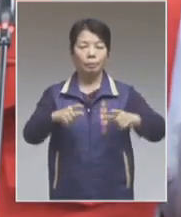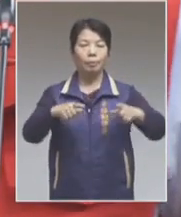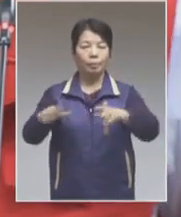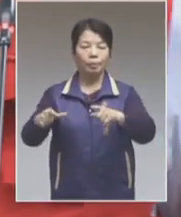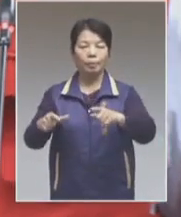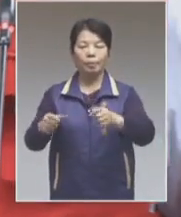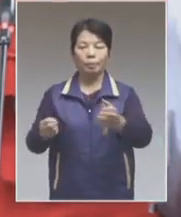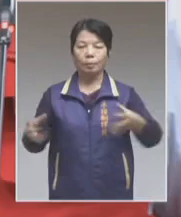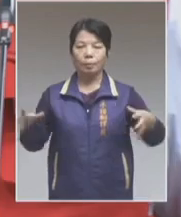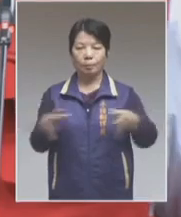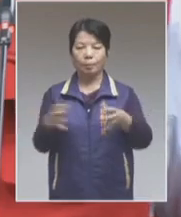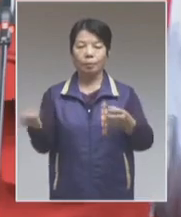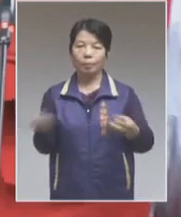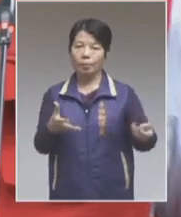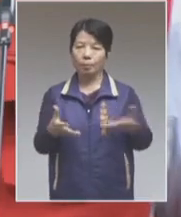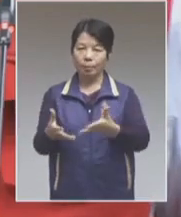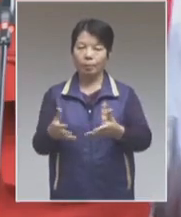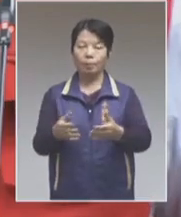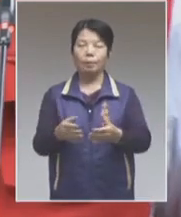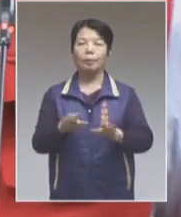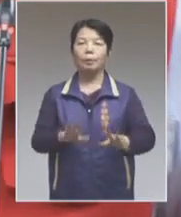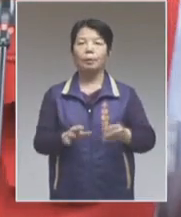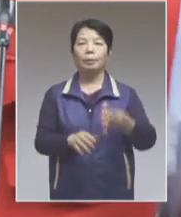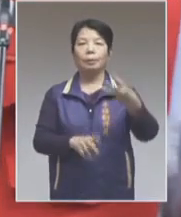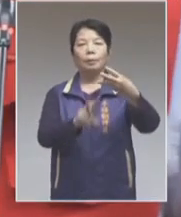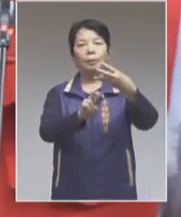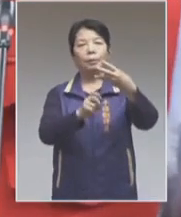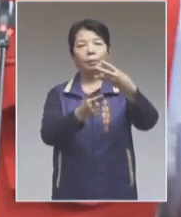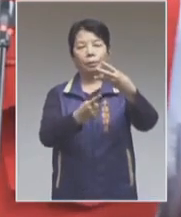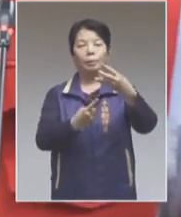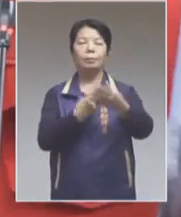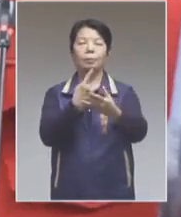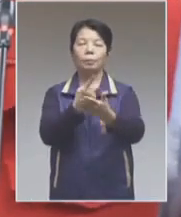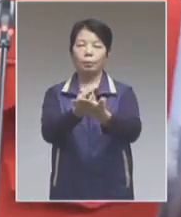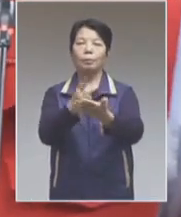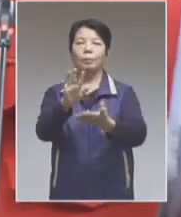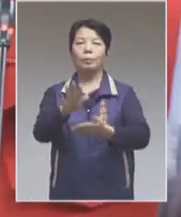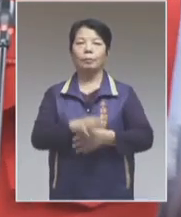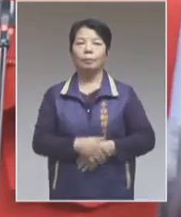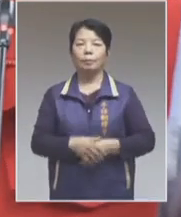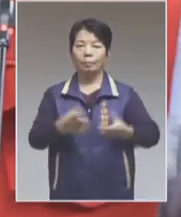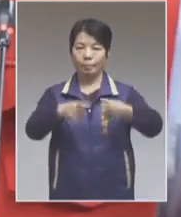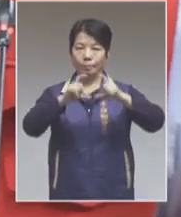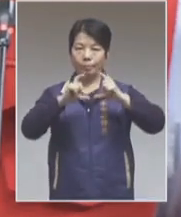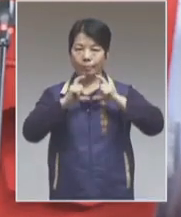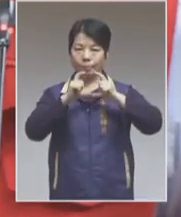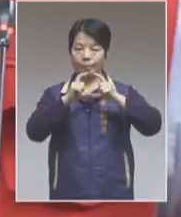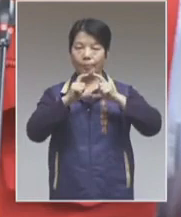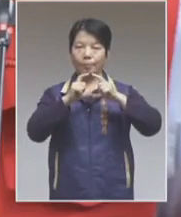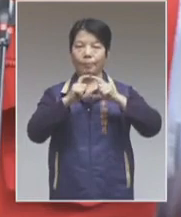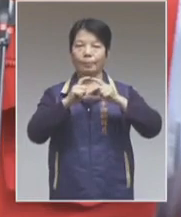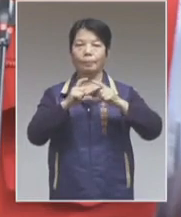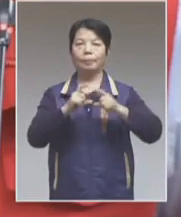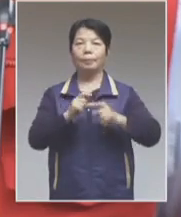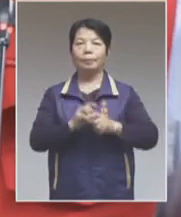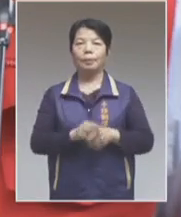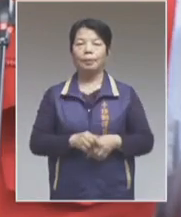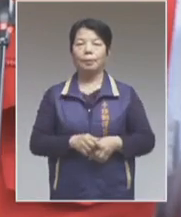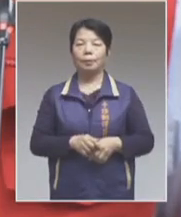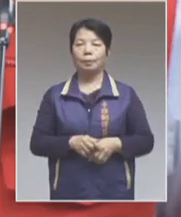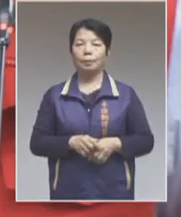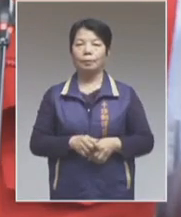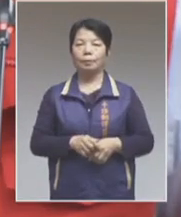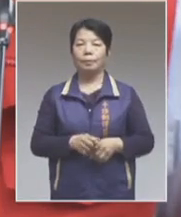那因为他3月26号去参加、哦、那回来呢他这个传染给